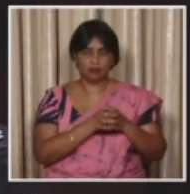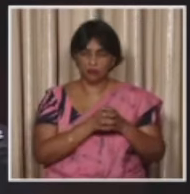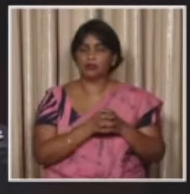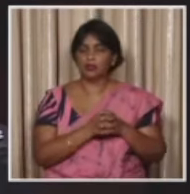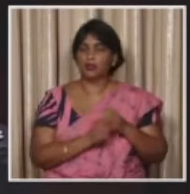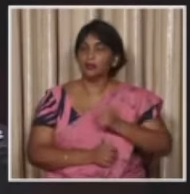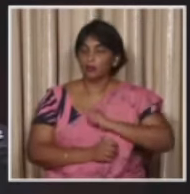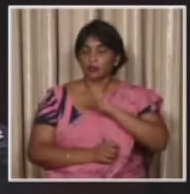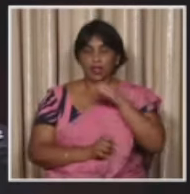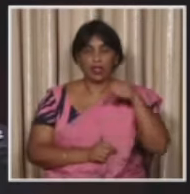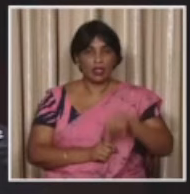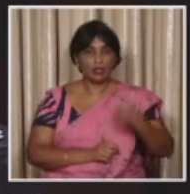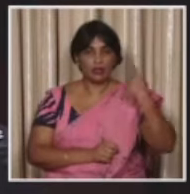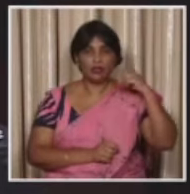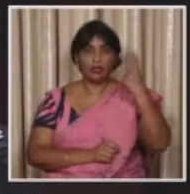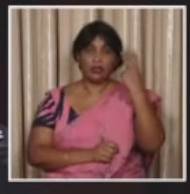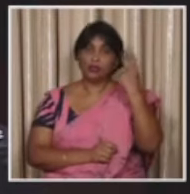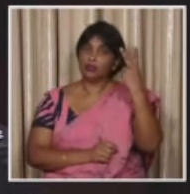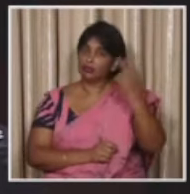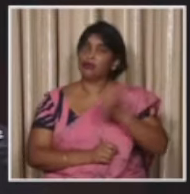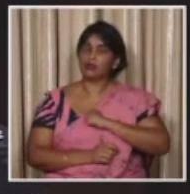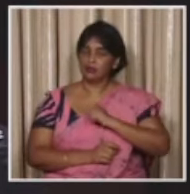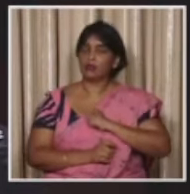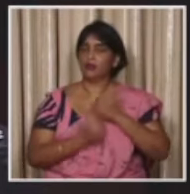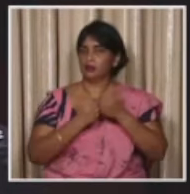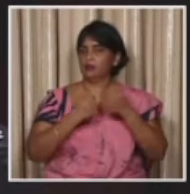කරේ අද ඊයේ නෙවෙයි, 2002